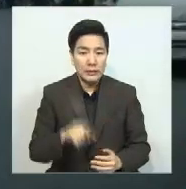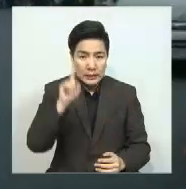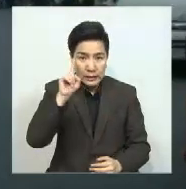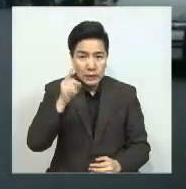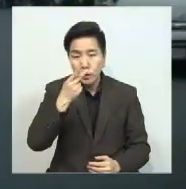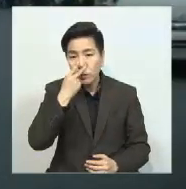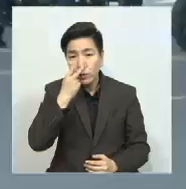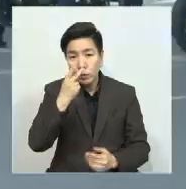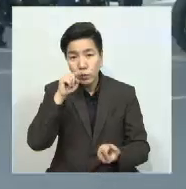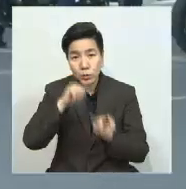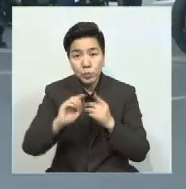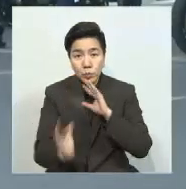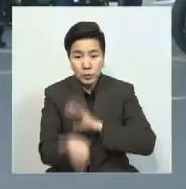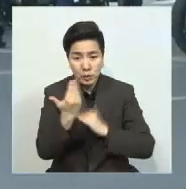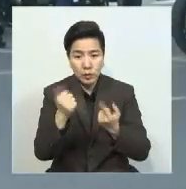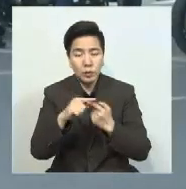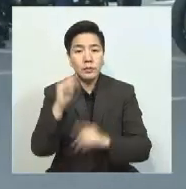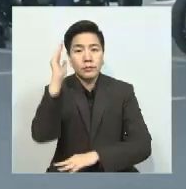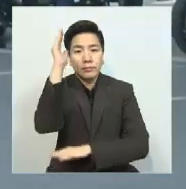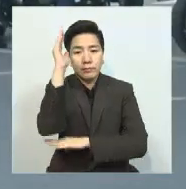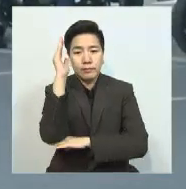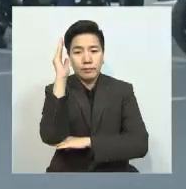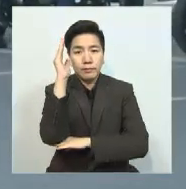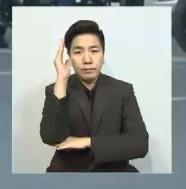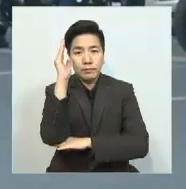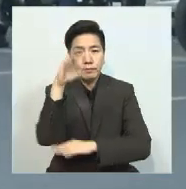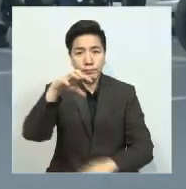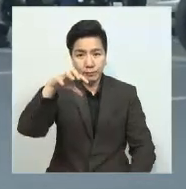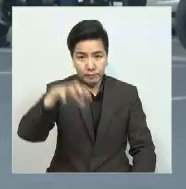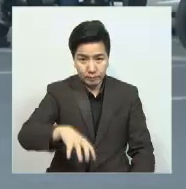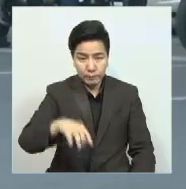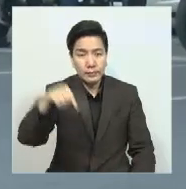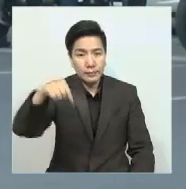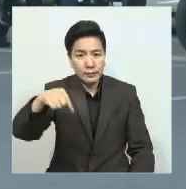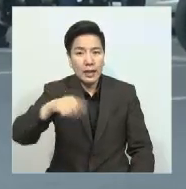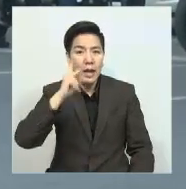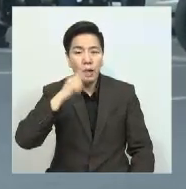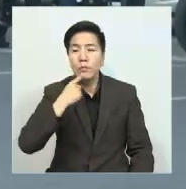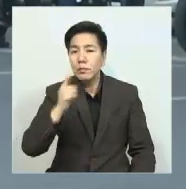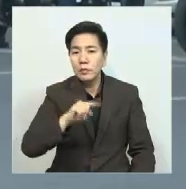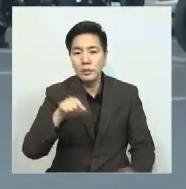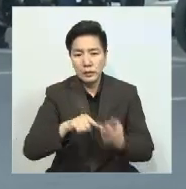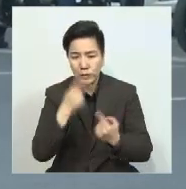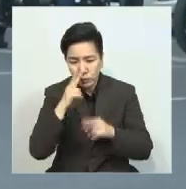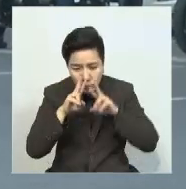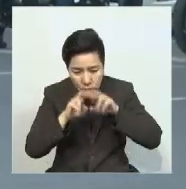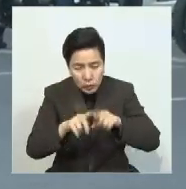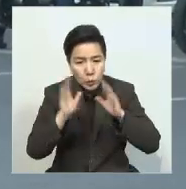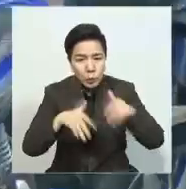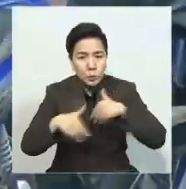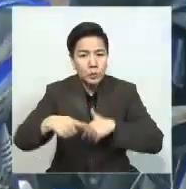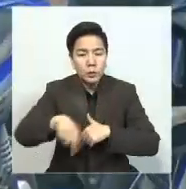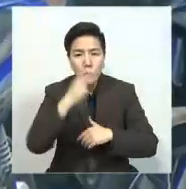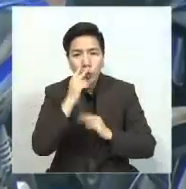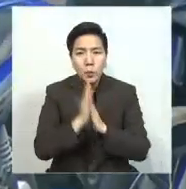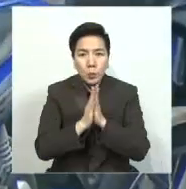อีกจุดที่ไปตรวจสอบกันมาเมื่อเช้านี้นะคะคือที่อนุสาวรีย์ชัยสมรภูมิค่ะที่นี่ผู้สื่อข่าวรายงานมาบอกว่าไปสำรวจเนี่ยประชาช